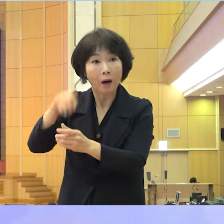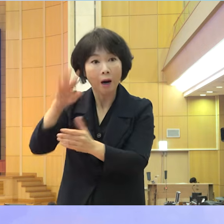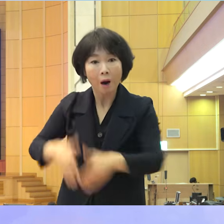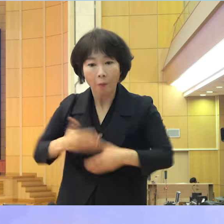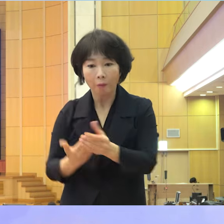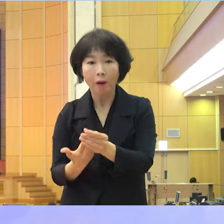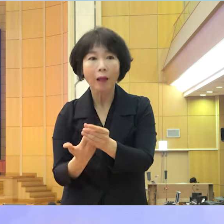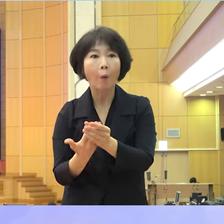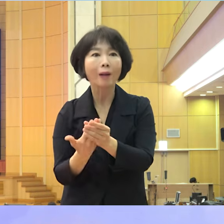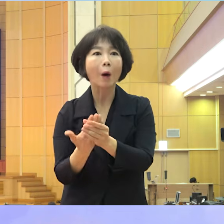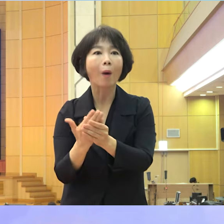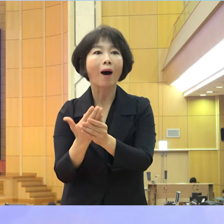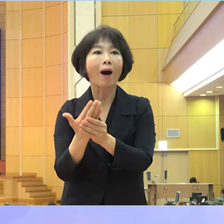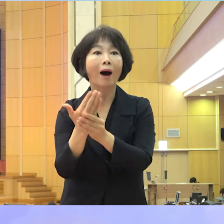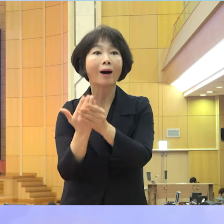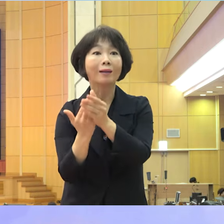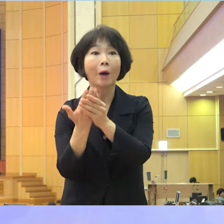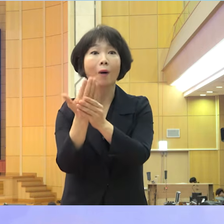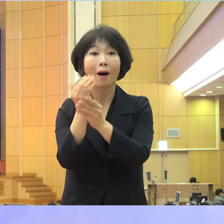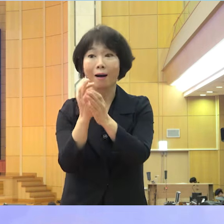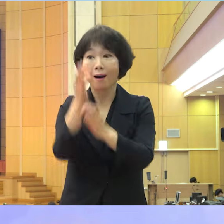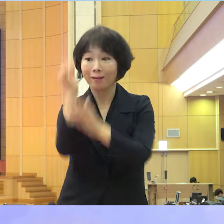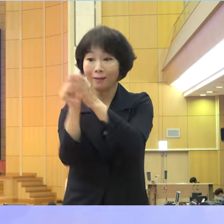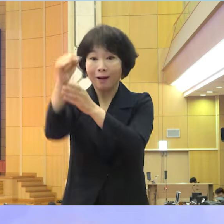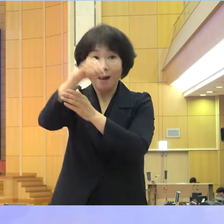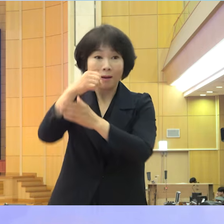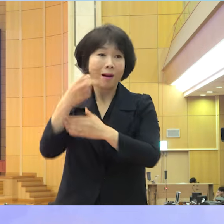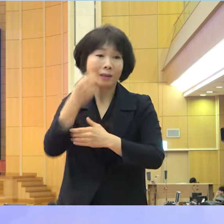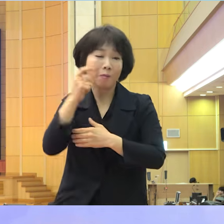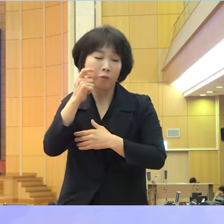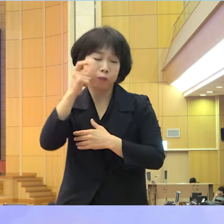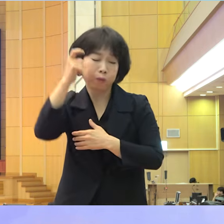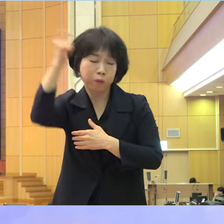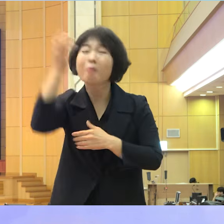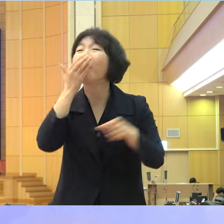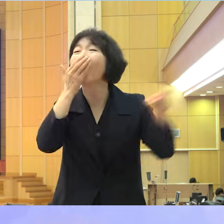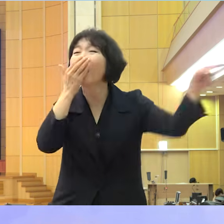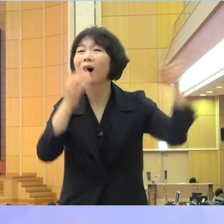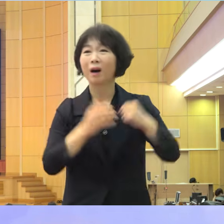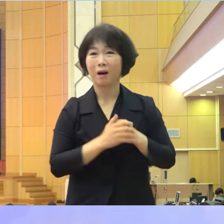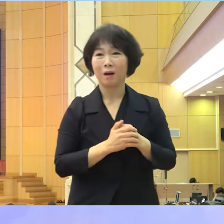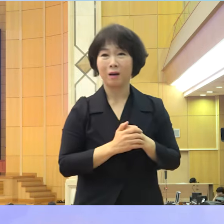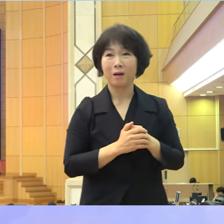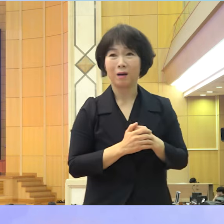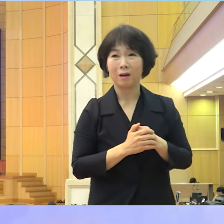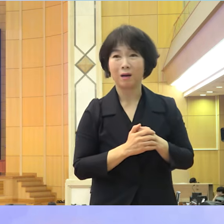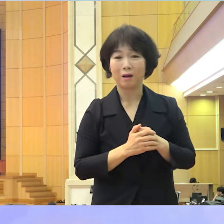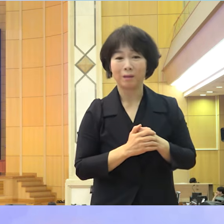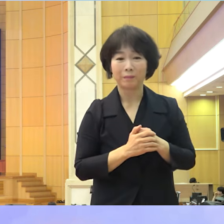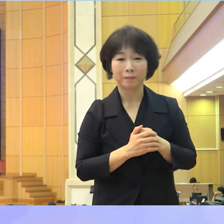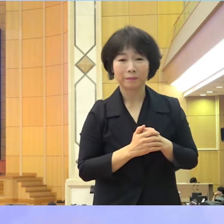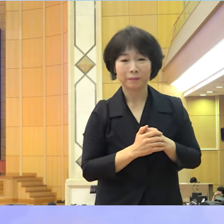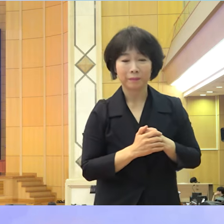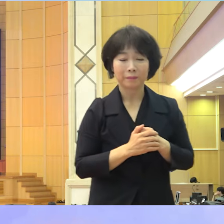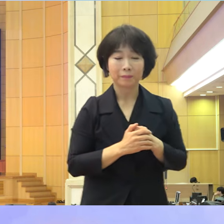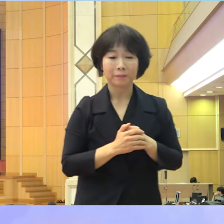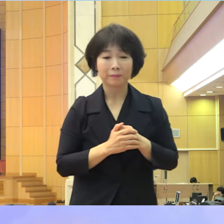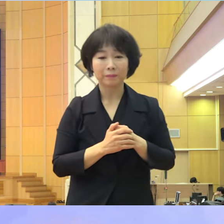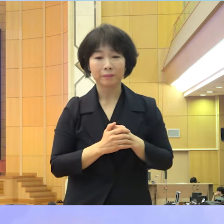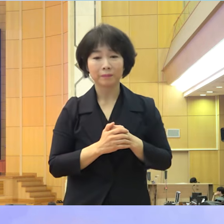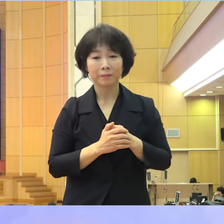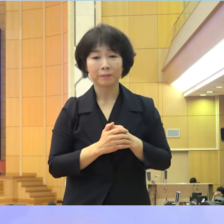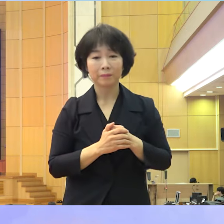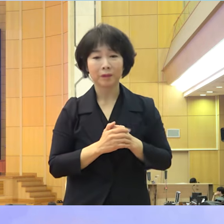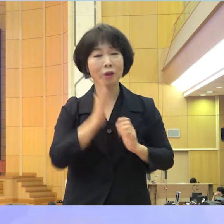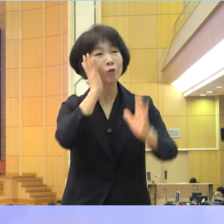나서 삽니다. 이렇게 해서 생명을 계속 이어간다는 뜻입니다. 소위 말하면 그런